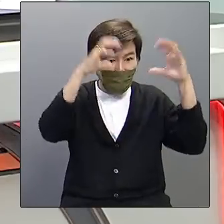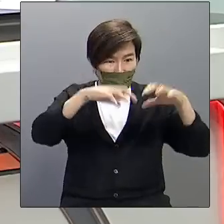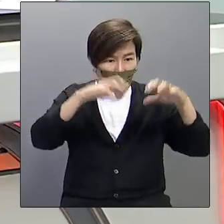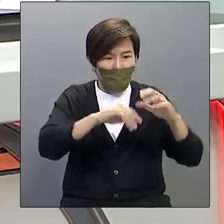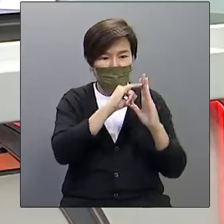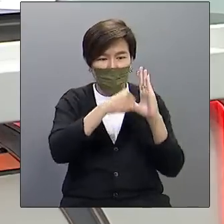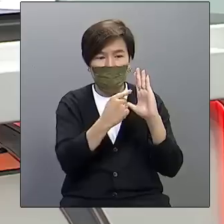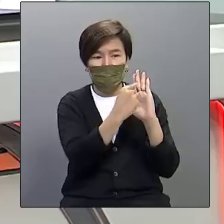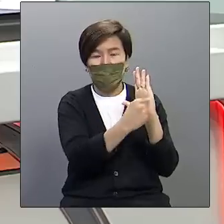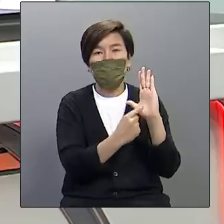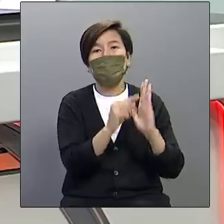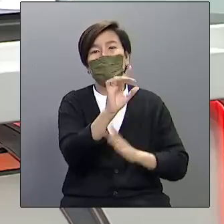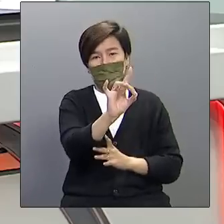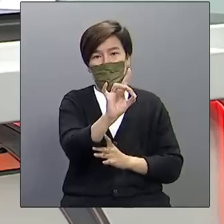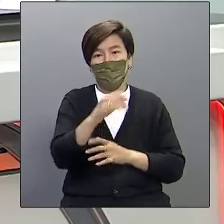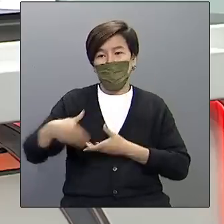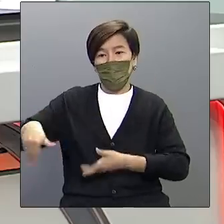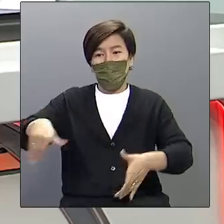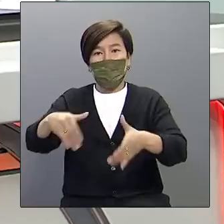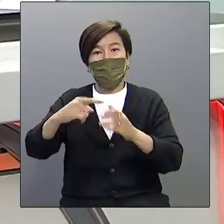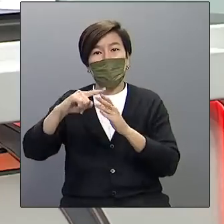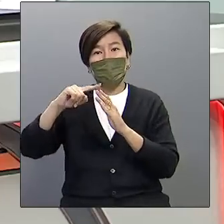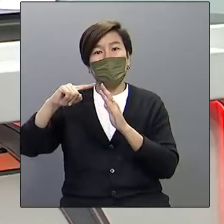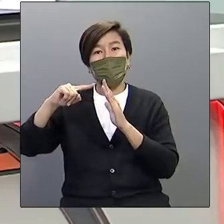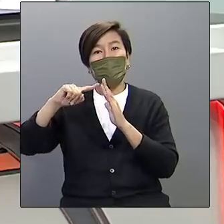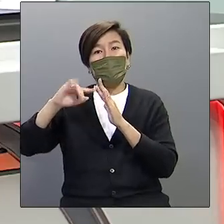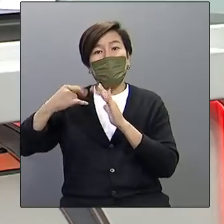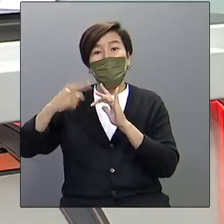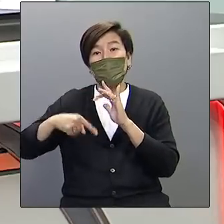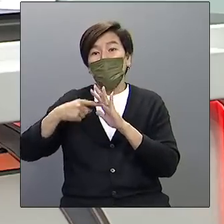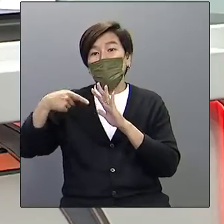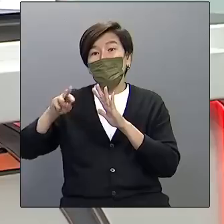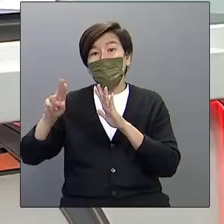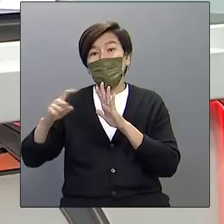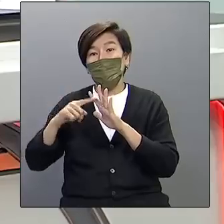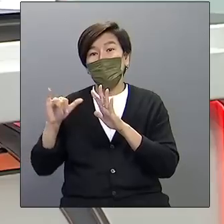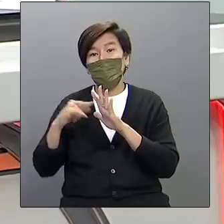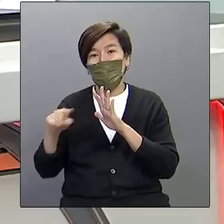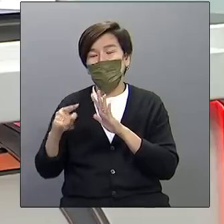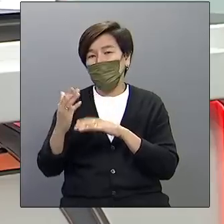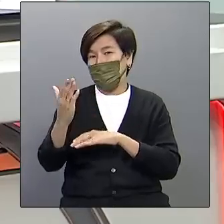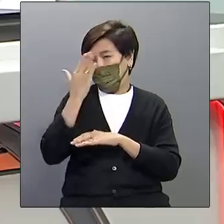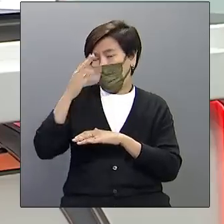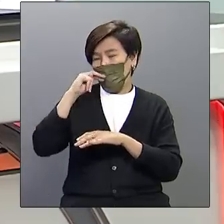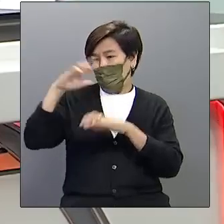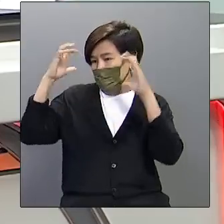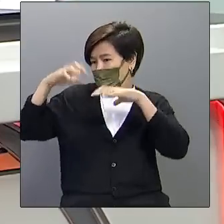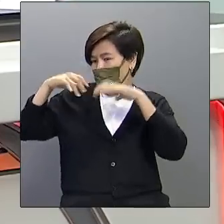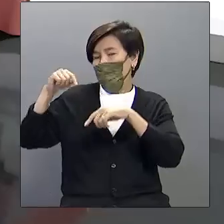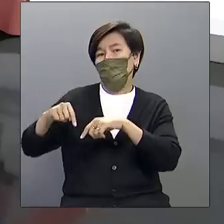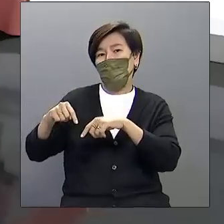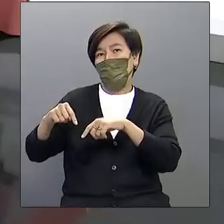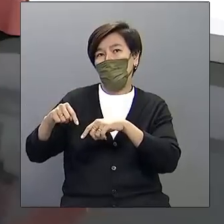ยเฉพาะพ้ำเจ้าประญ้า ที่กำลงเพชิญกฝนตกนัขนาเด้วกันกับน้ำทะเลทหนุนสูONG คุณ นตรยา